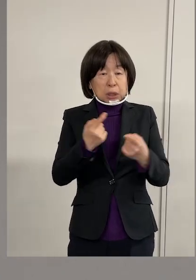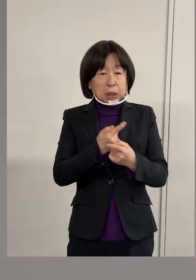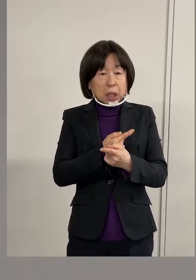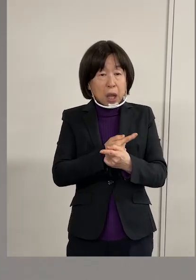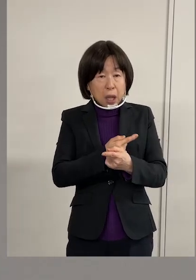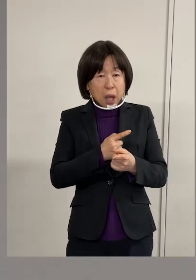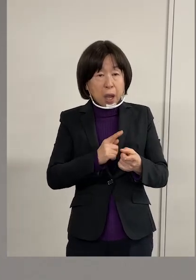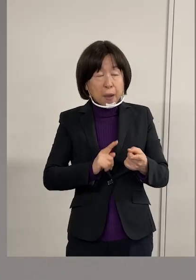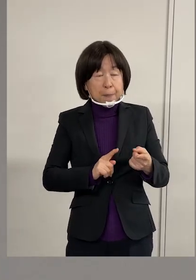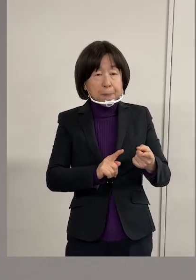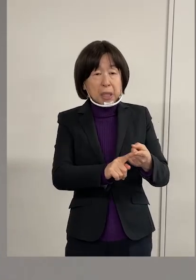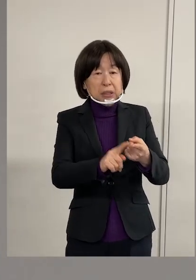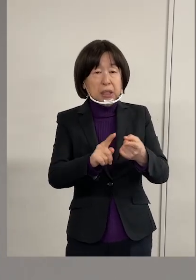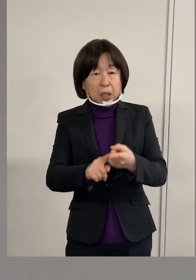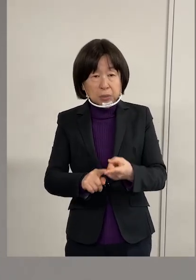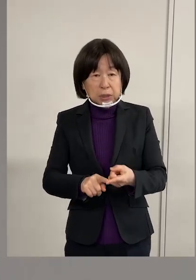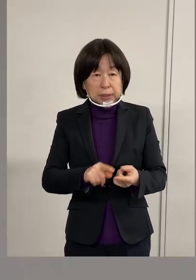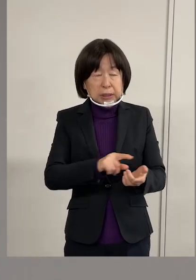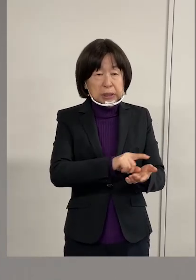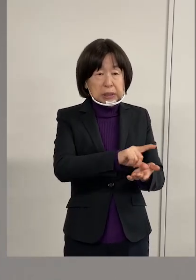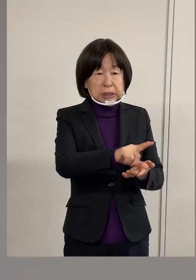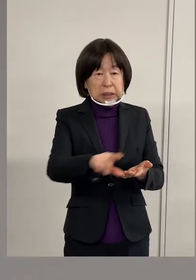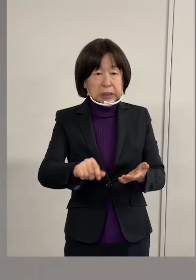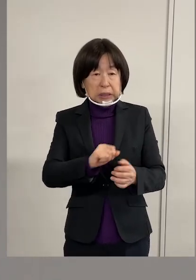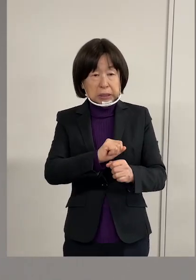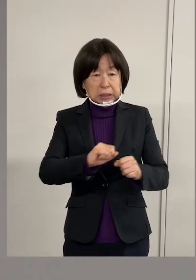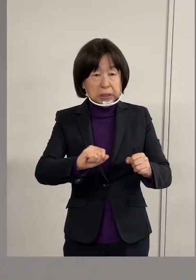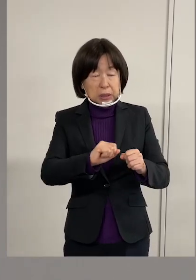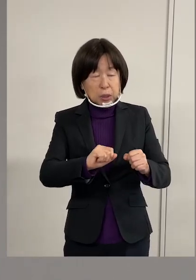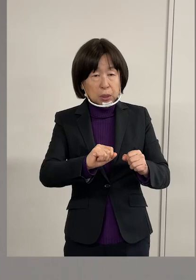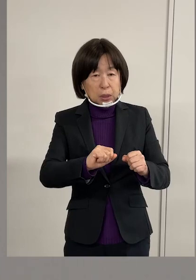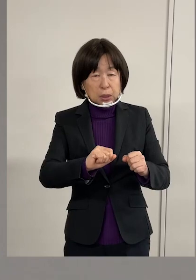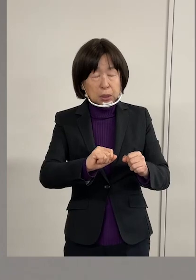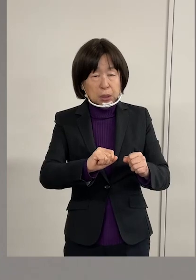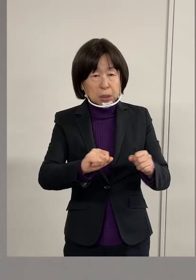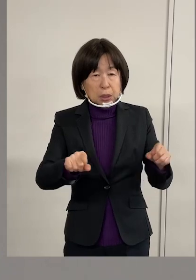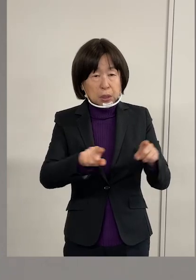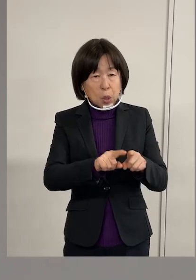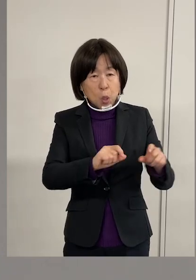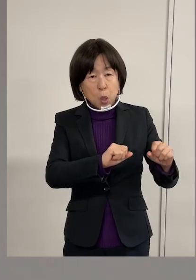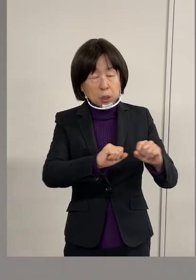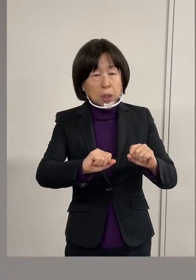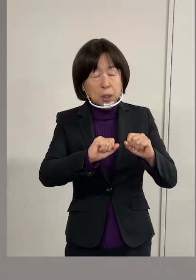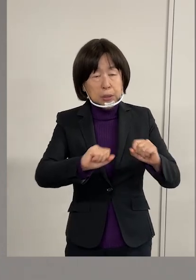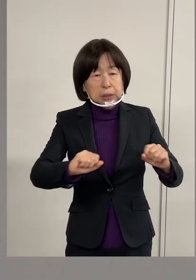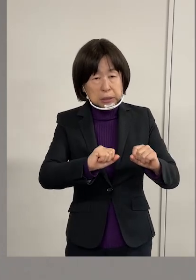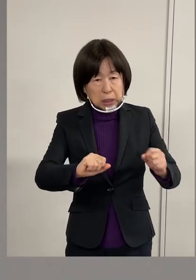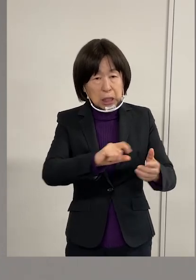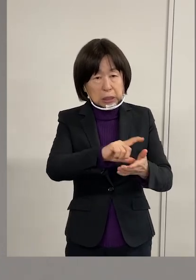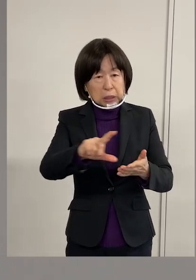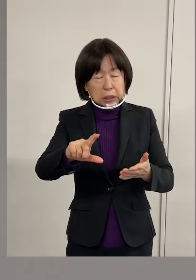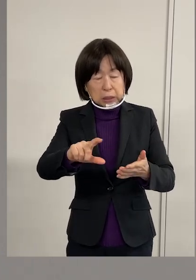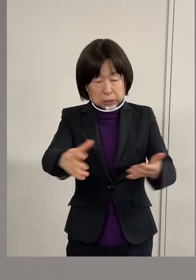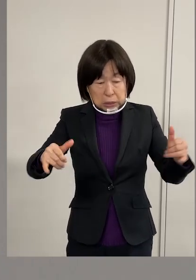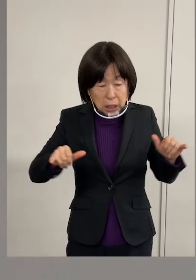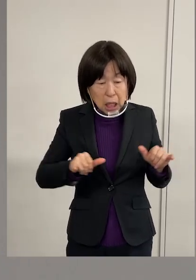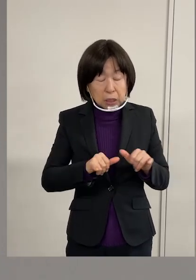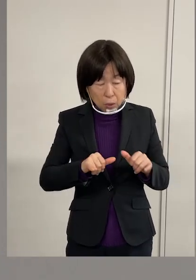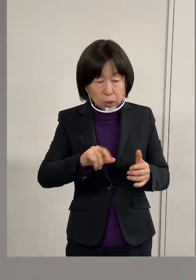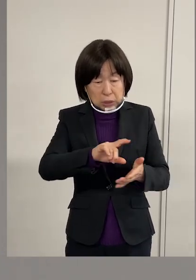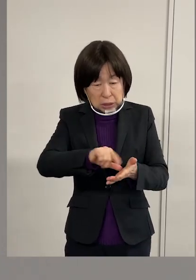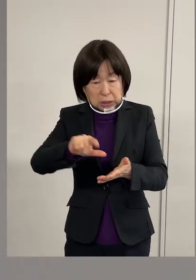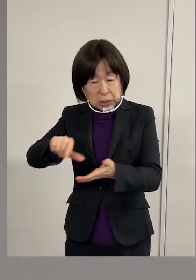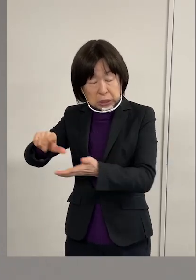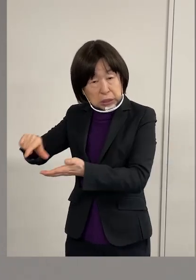地域共生社会のですね、取り組みを、それぞれの地域で進めていただいております。で、役所